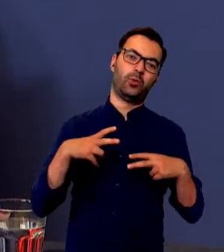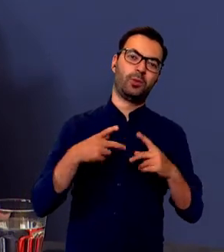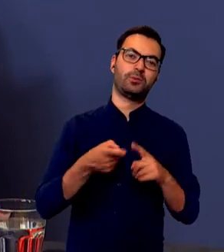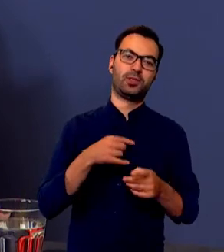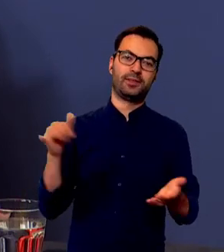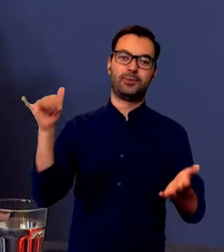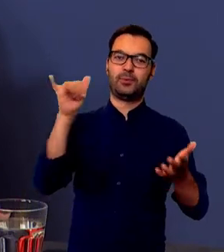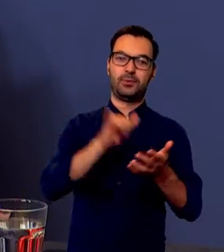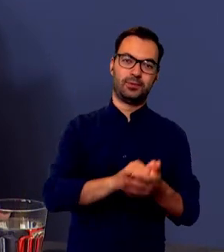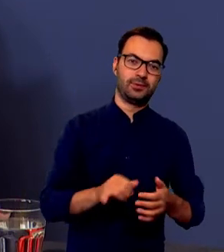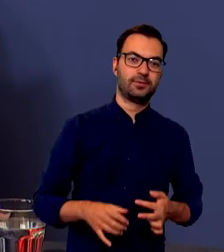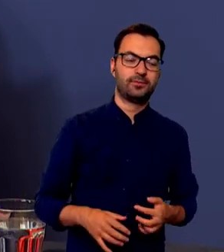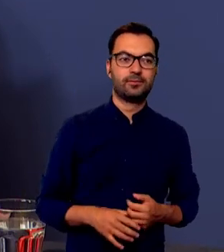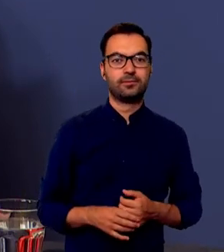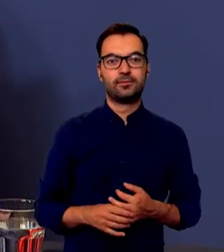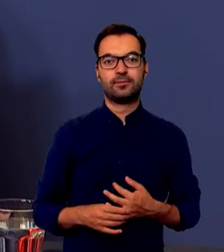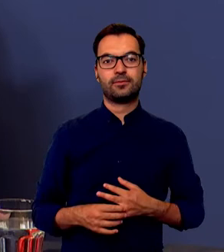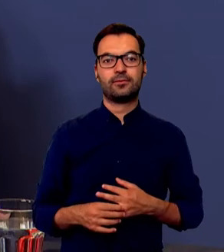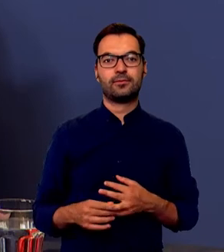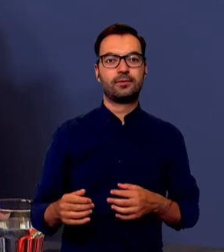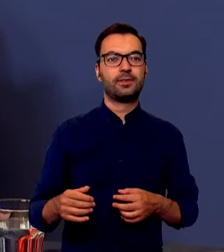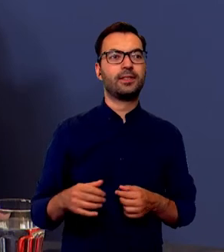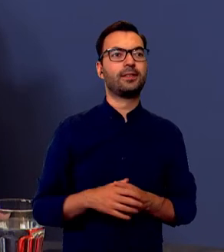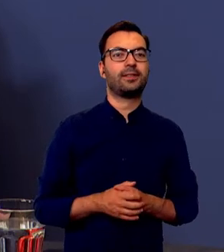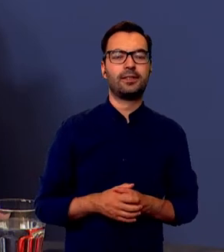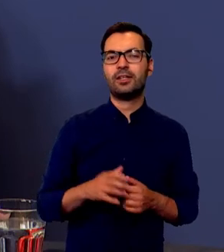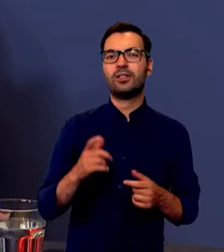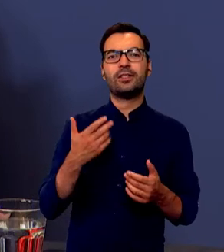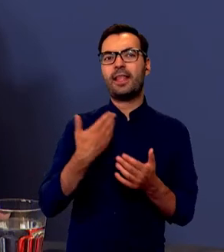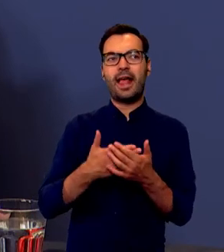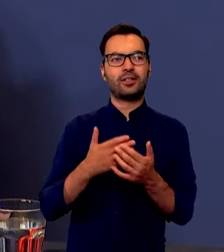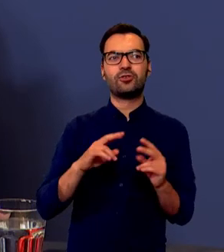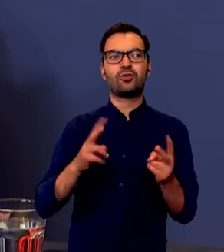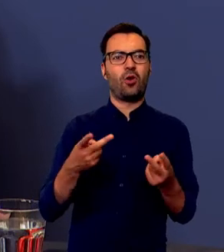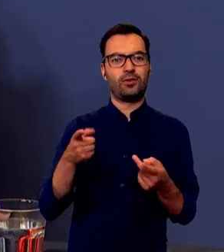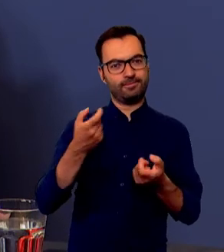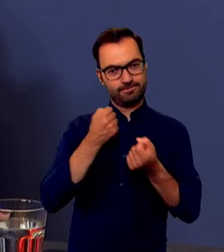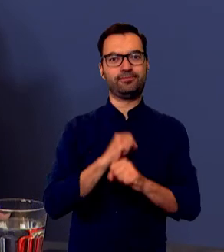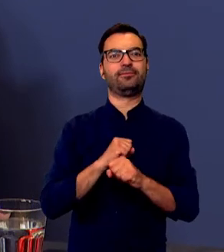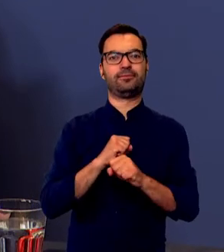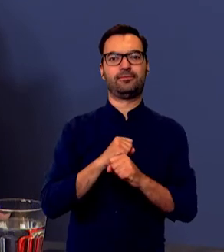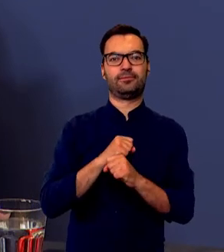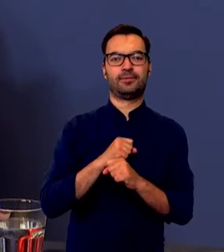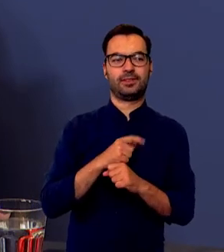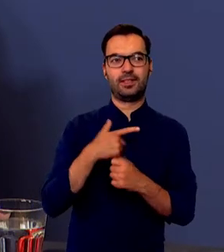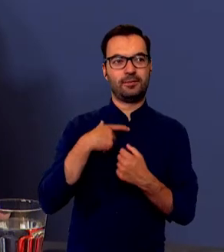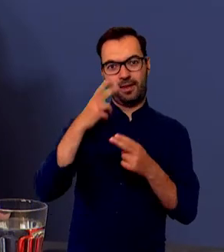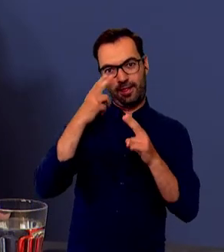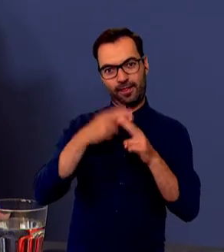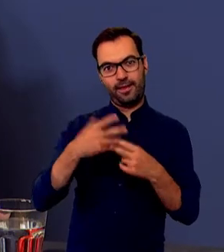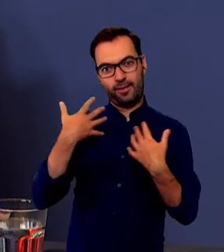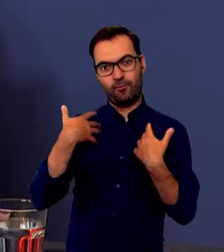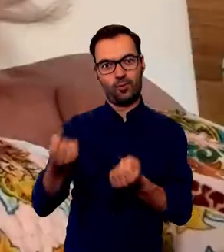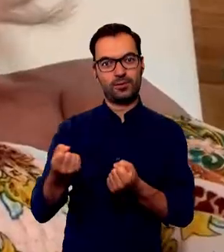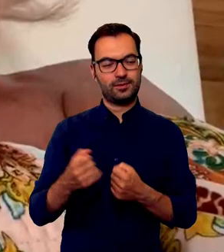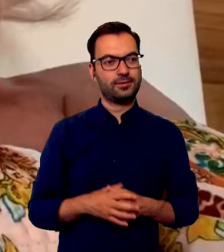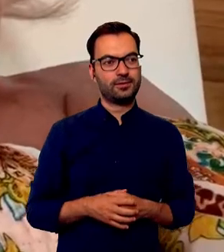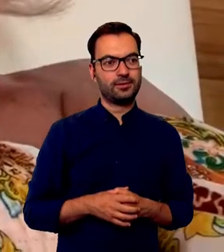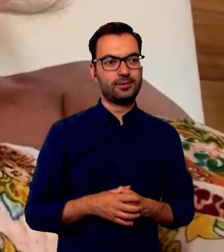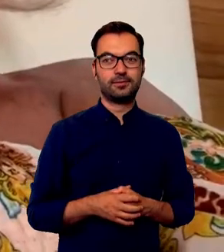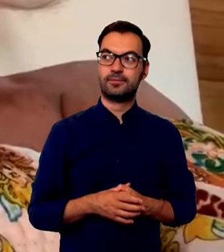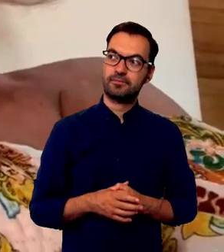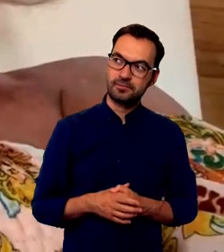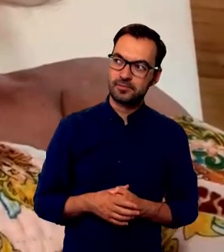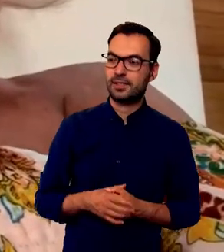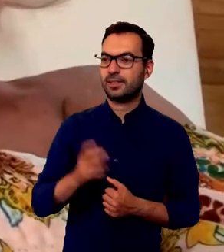przed dotarciem na miejsce. Jaki masz gen, który sprawia, że nie dajesz się tam uwieść w ten sposób? Wiesz,